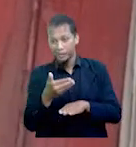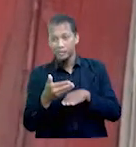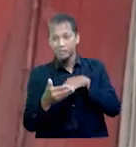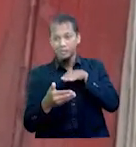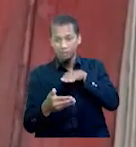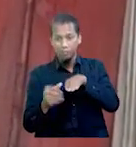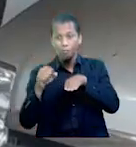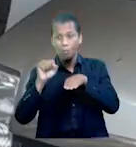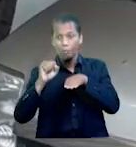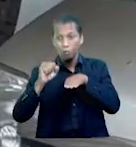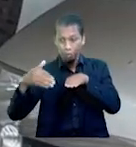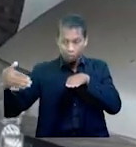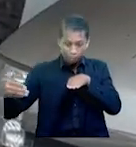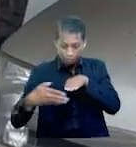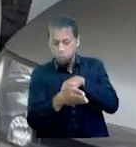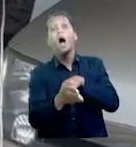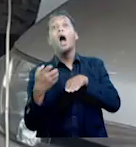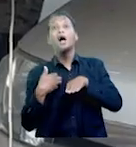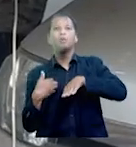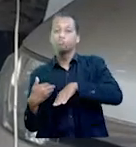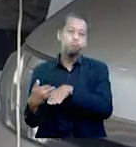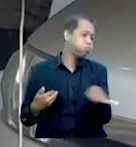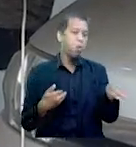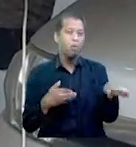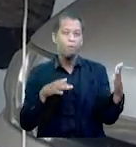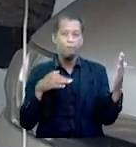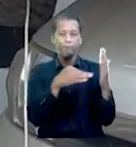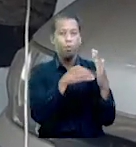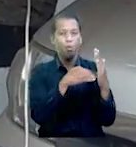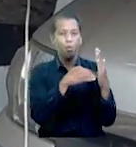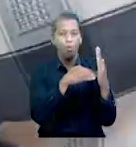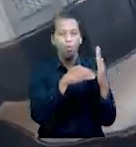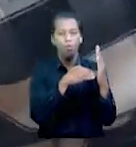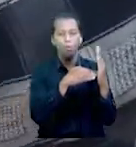dua motor dan baru berhenti setelah bus menabrak showroom dan beberapa mobil di dalamnya.